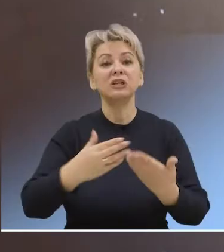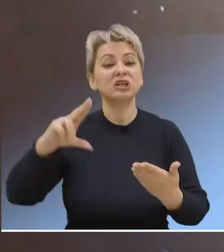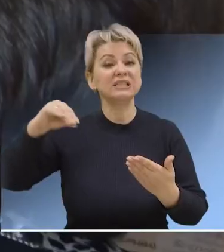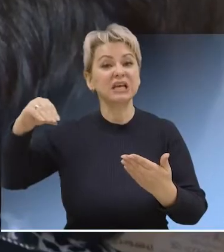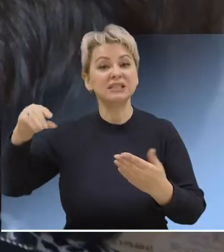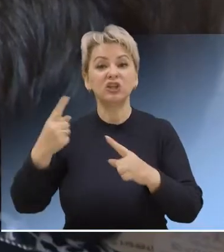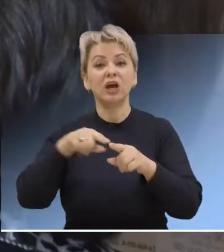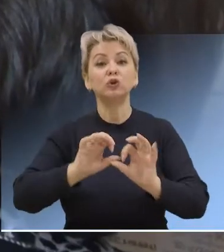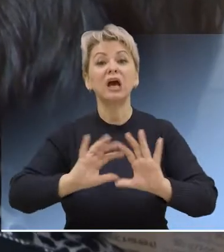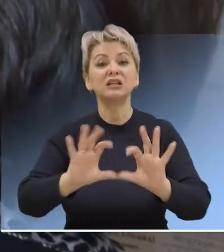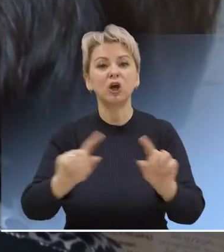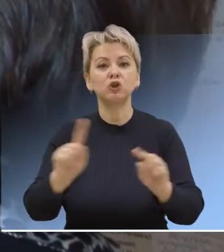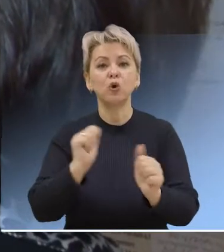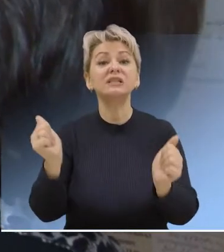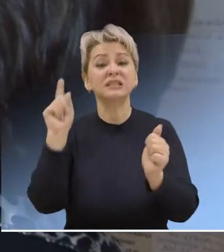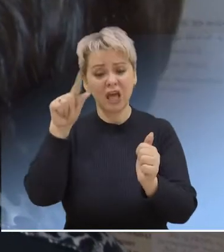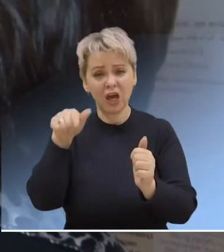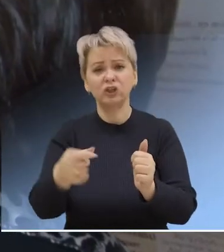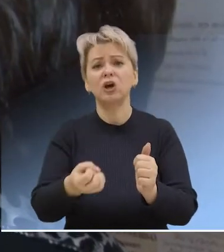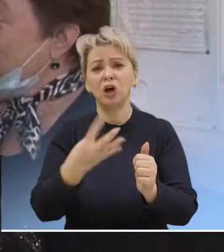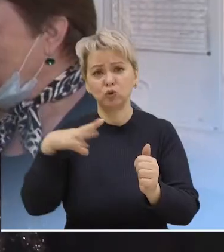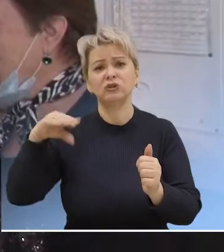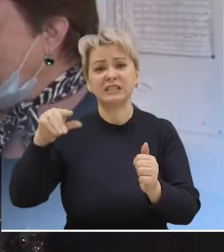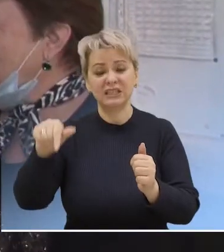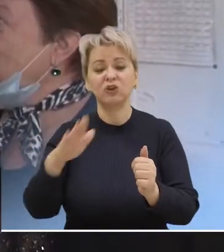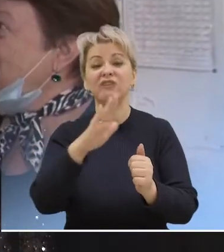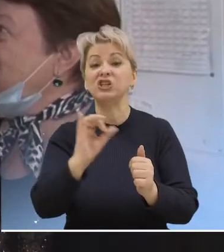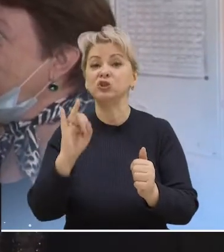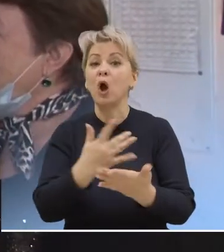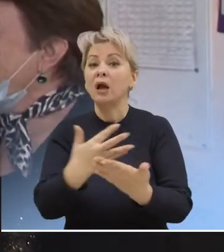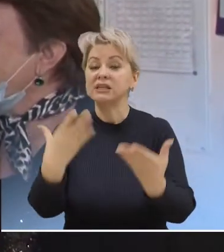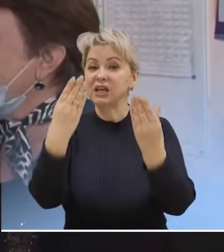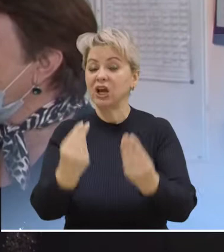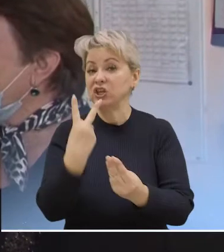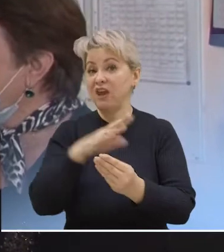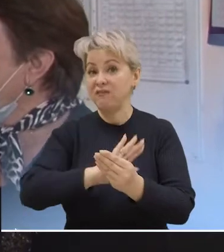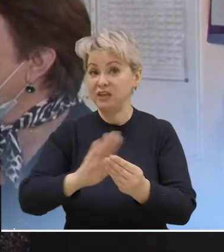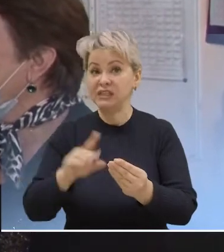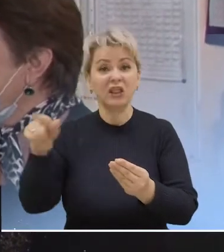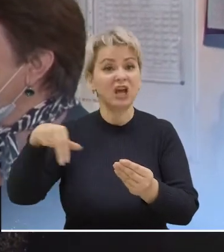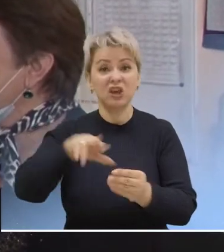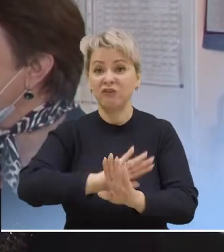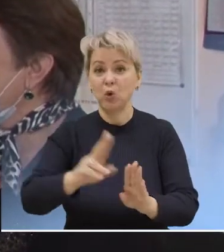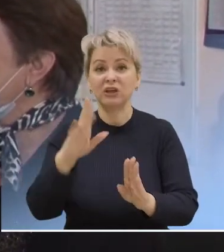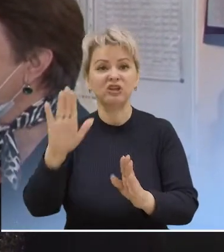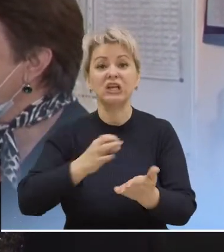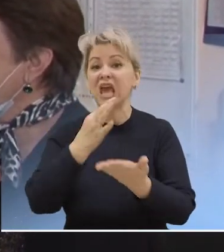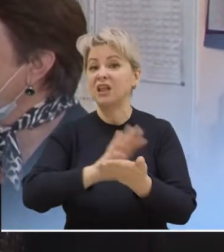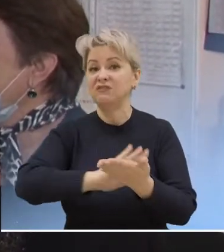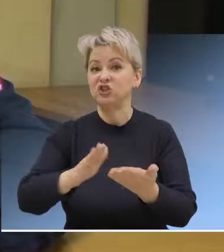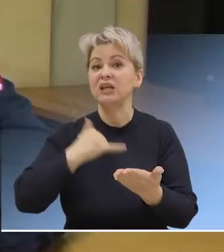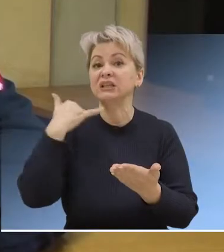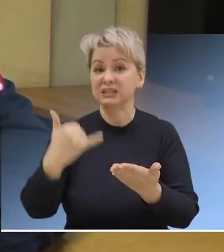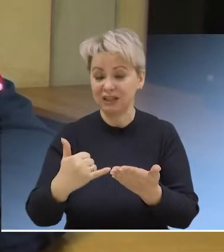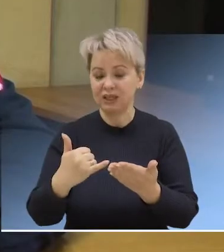к соседке, которая рассказала, что близко знакома с Валентиной Ивановной, но уже несколько дней она не выходит из квартиры и не отвечает на